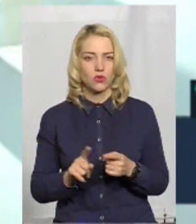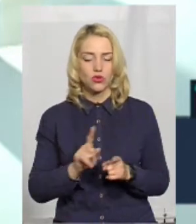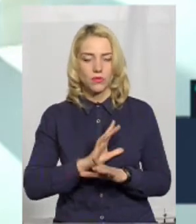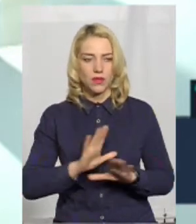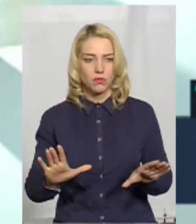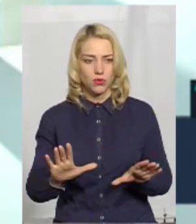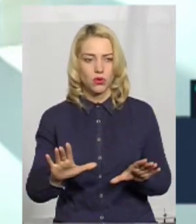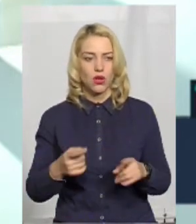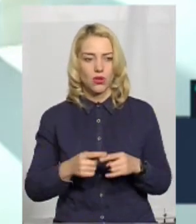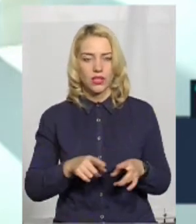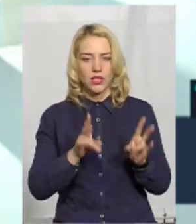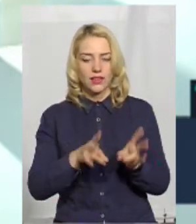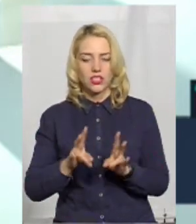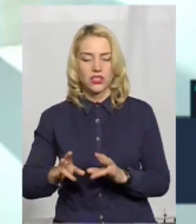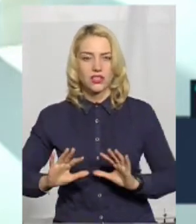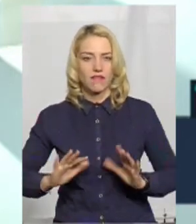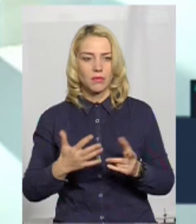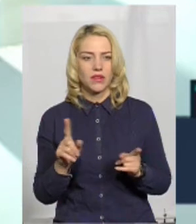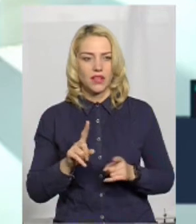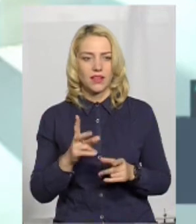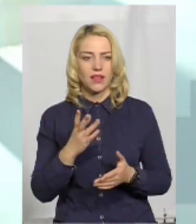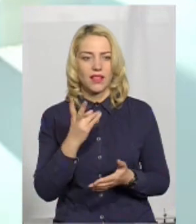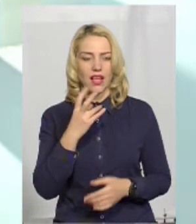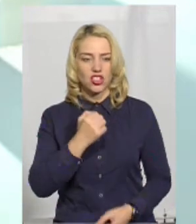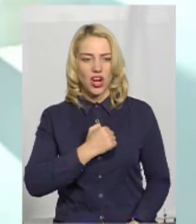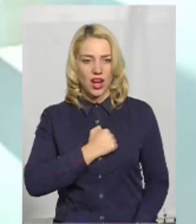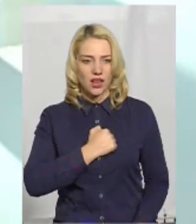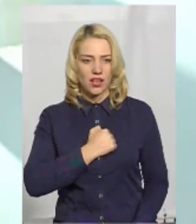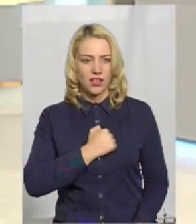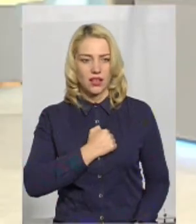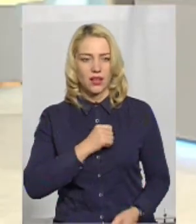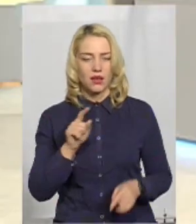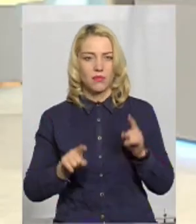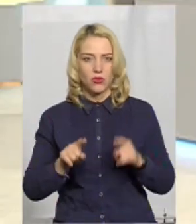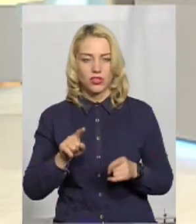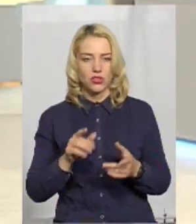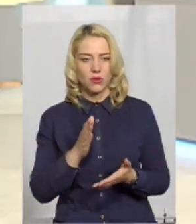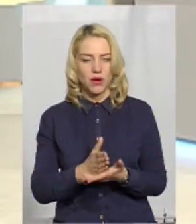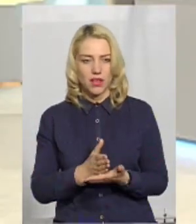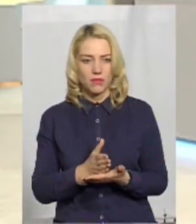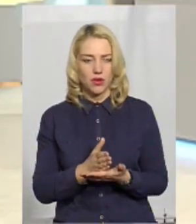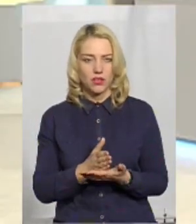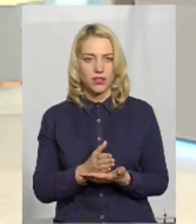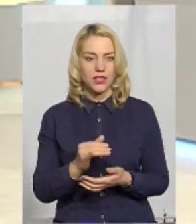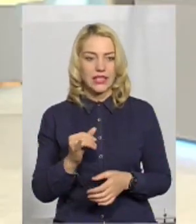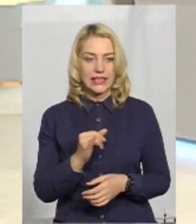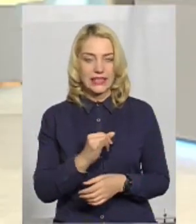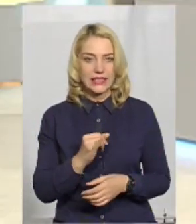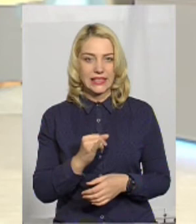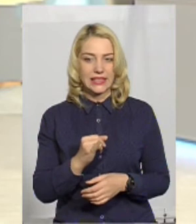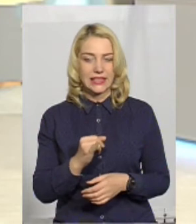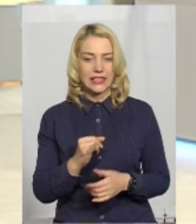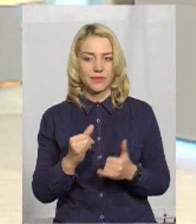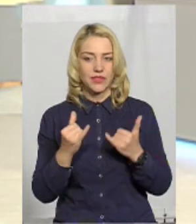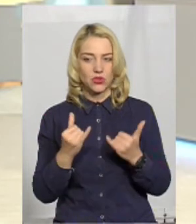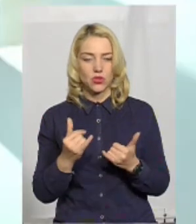було отих нещасних випадків, які ми, на жаль, періодично маємо. І ви сьогодні в